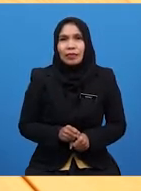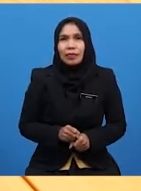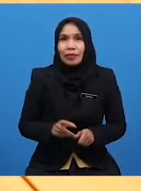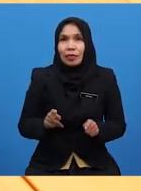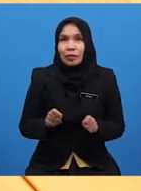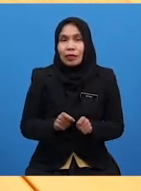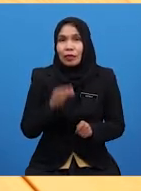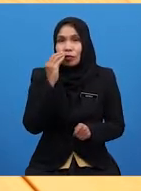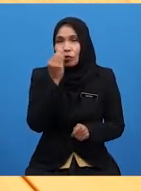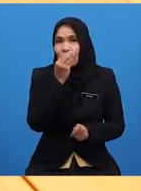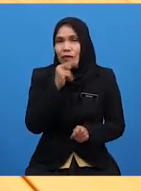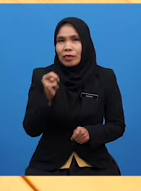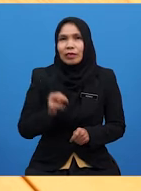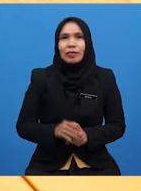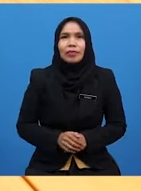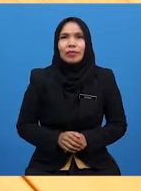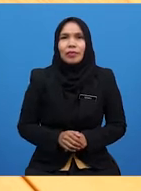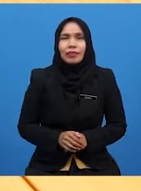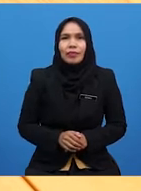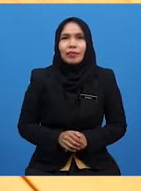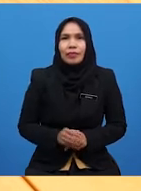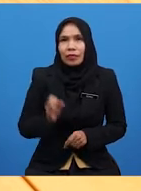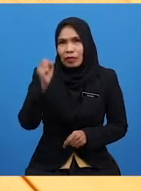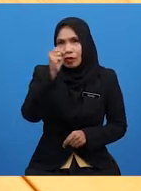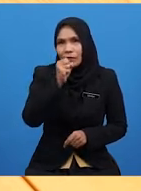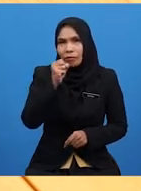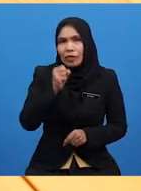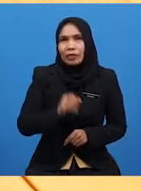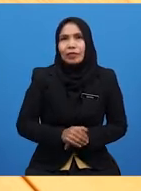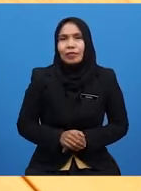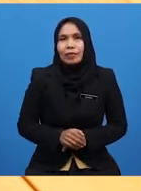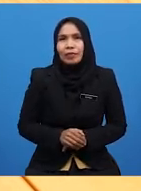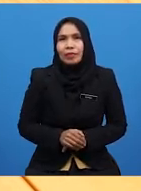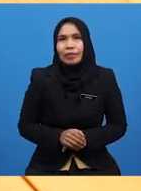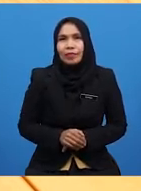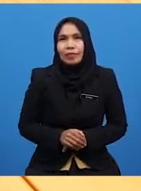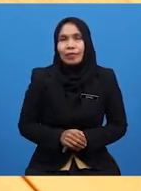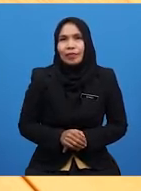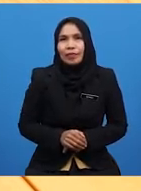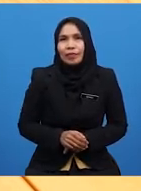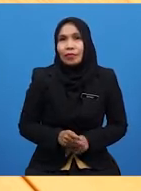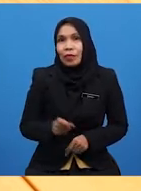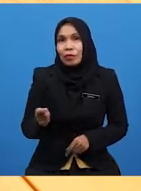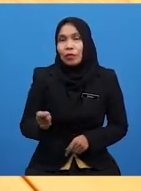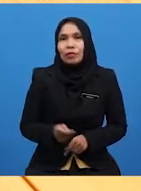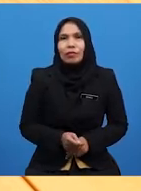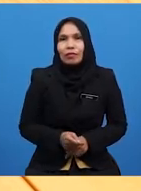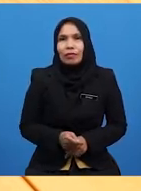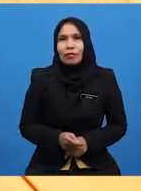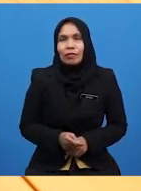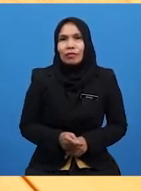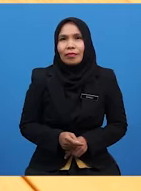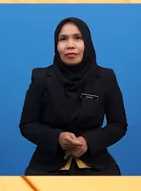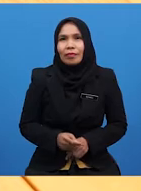disertakan sifat kejur daripada perabot kayu diimbangi dengan kelembutan bantal dan